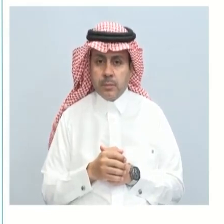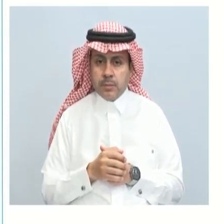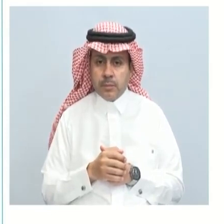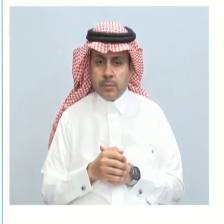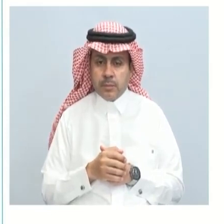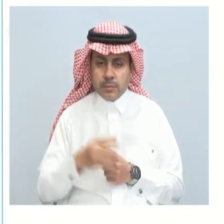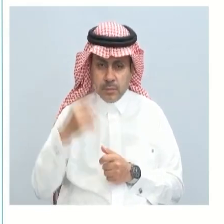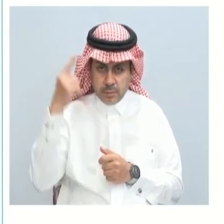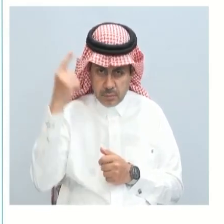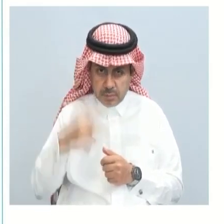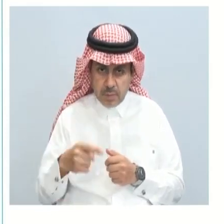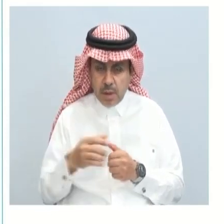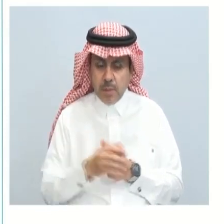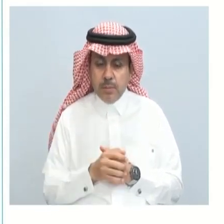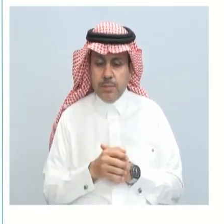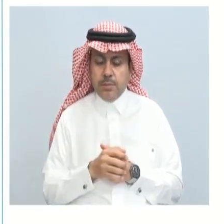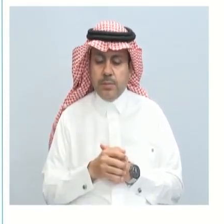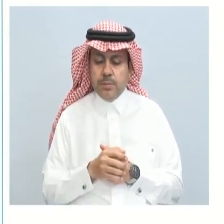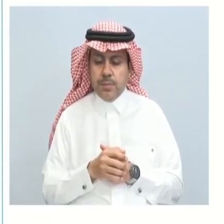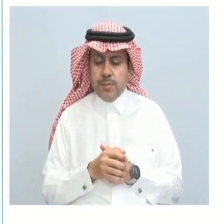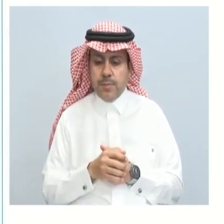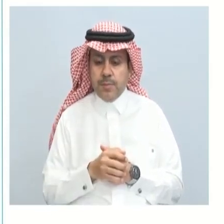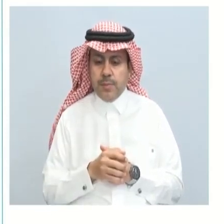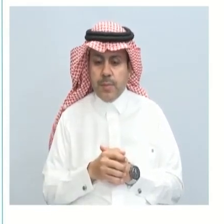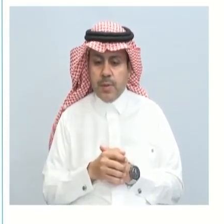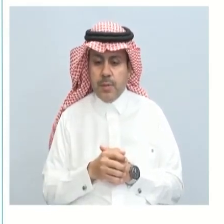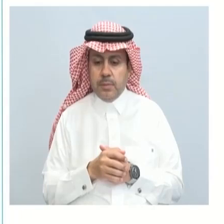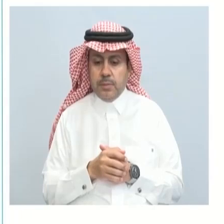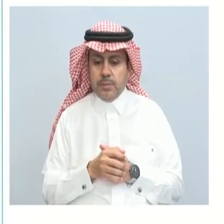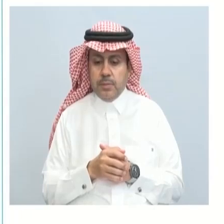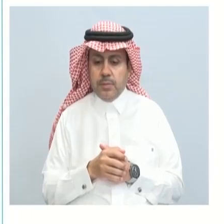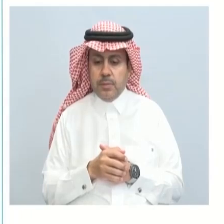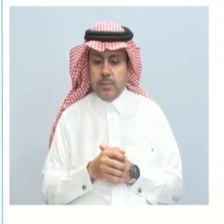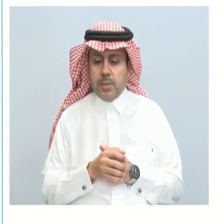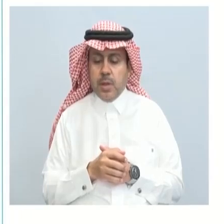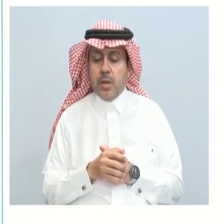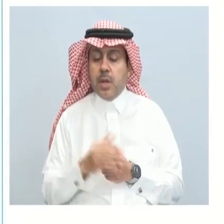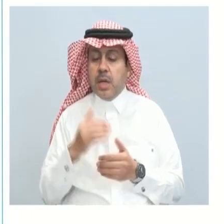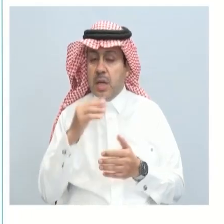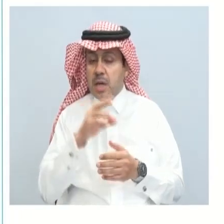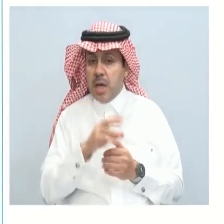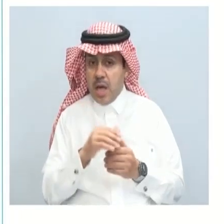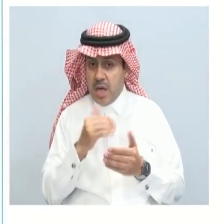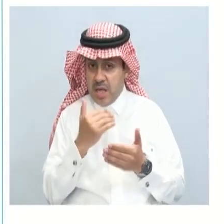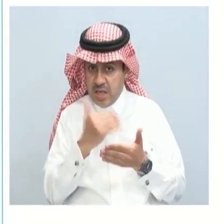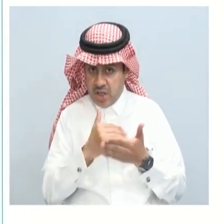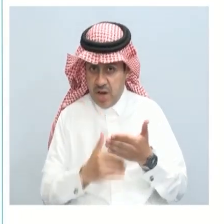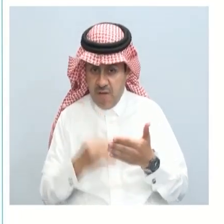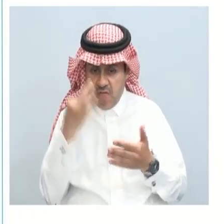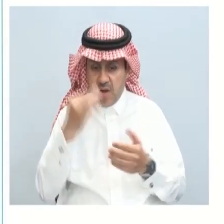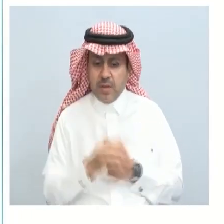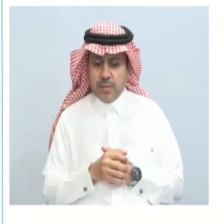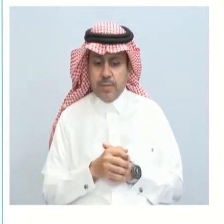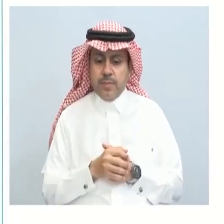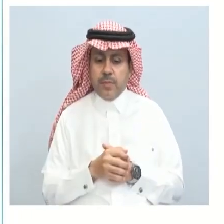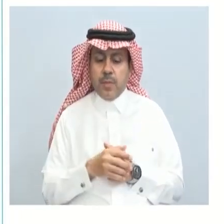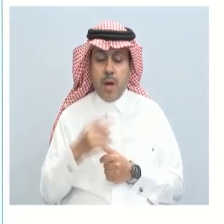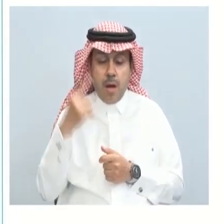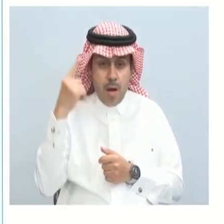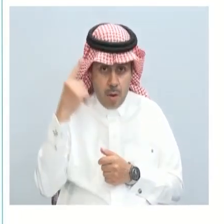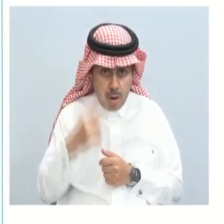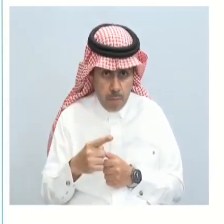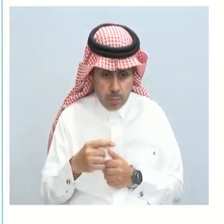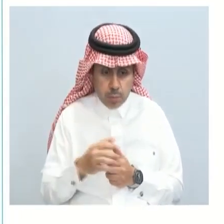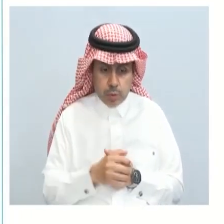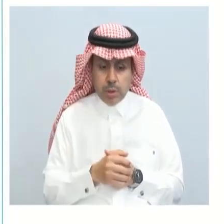تحرم على على هذا الزوج ايضا هنا هؤلاء الاصناف الثلاثه يحرمن